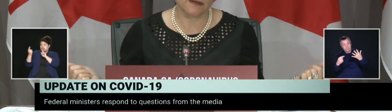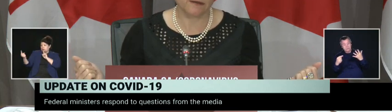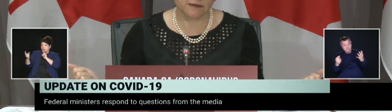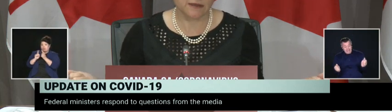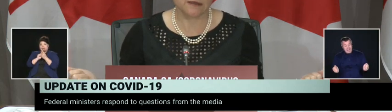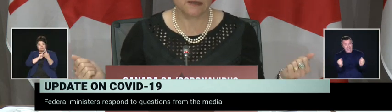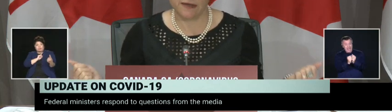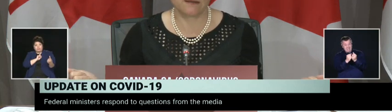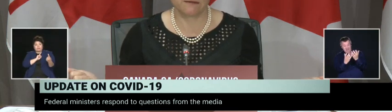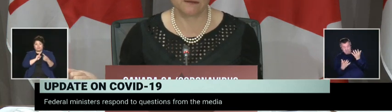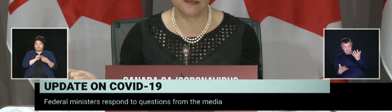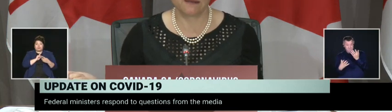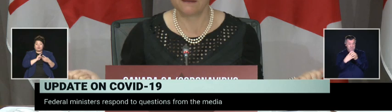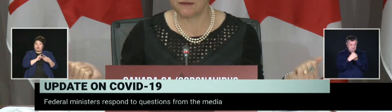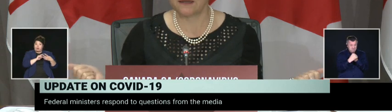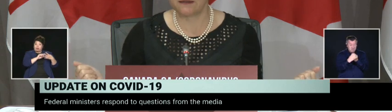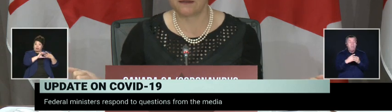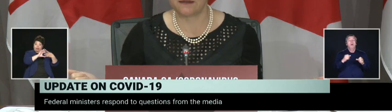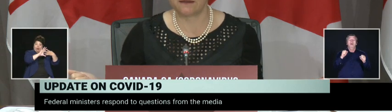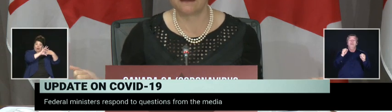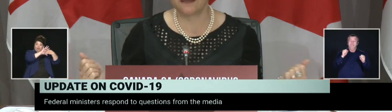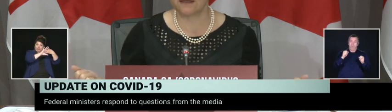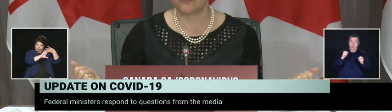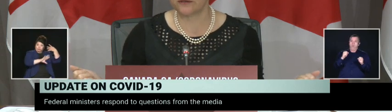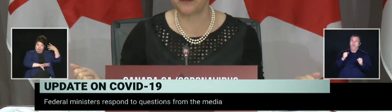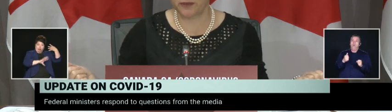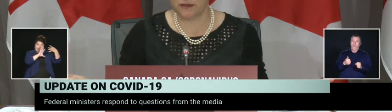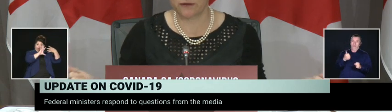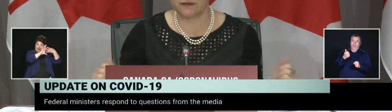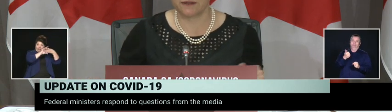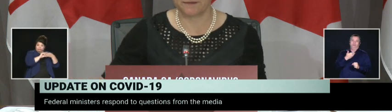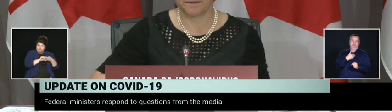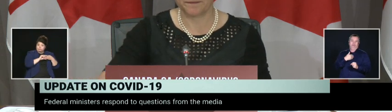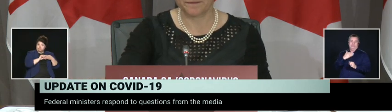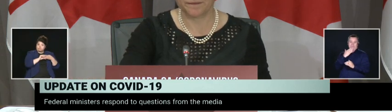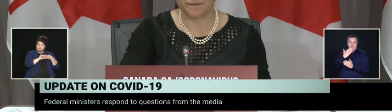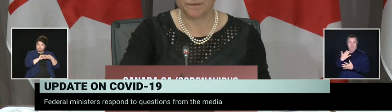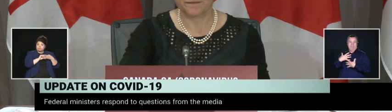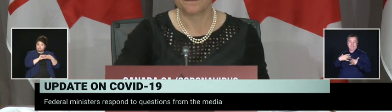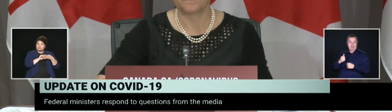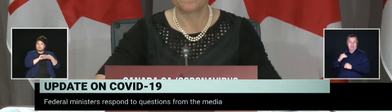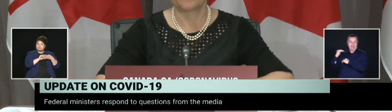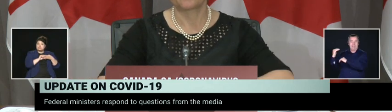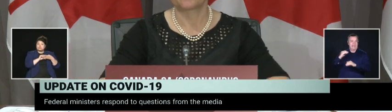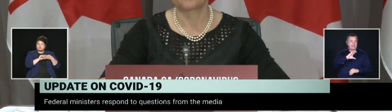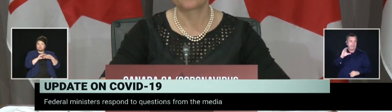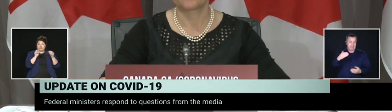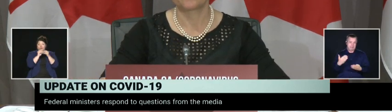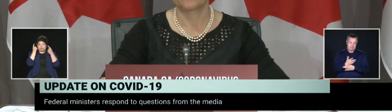peut garantir la santé des Canadiens, qui est notre priorité.